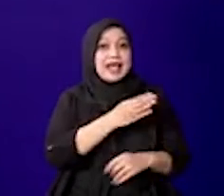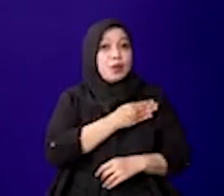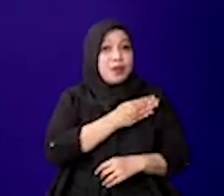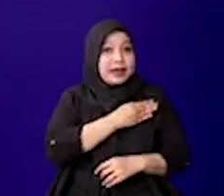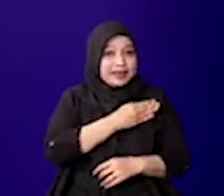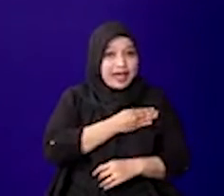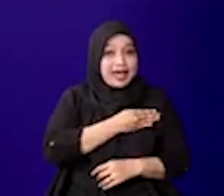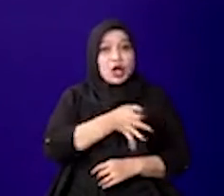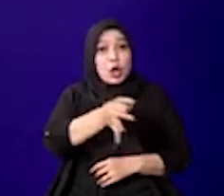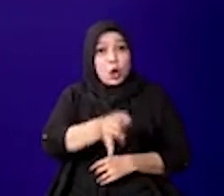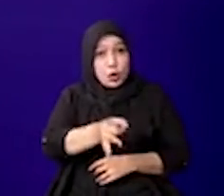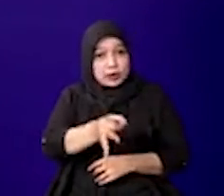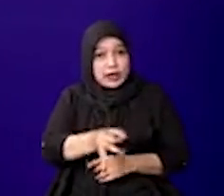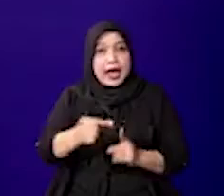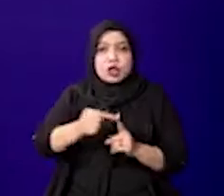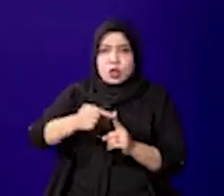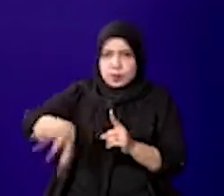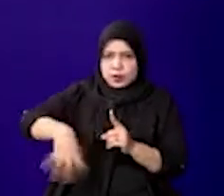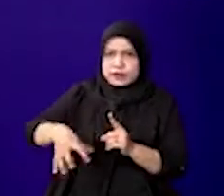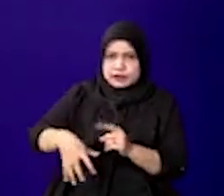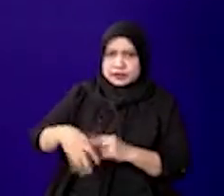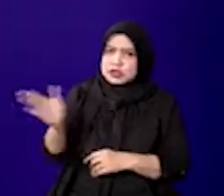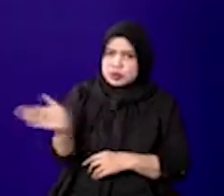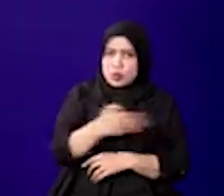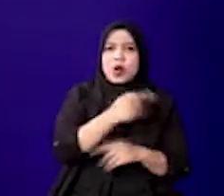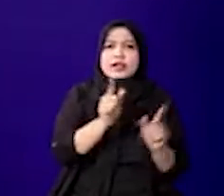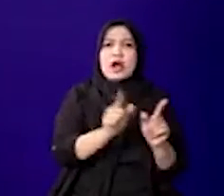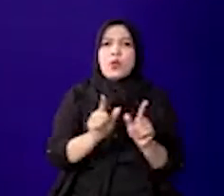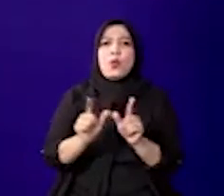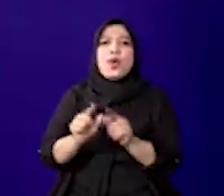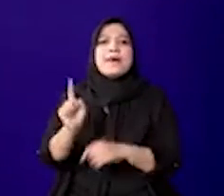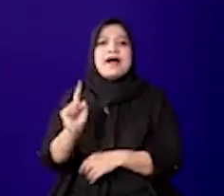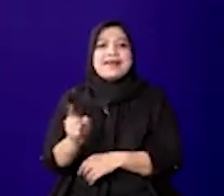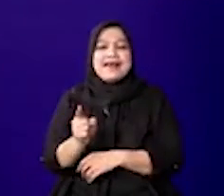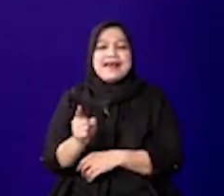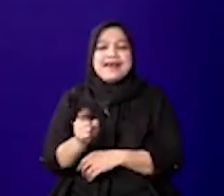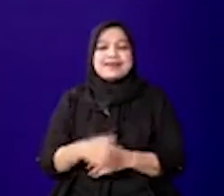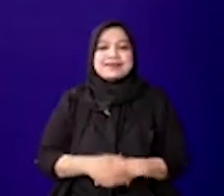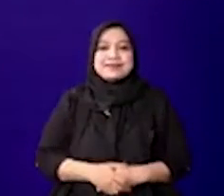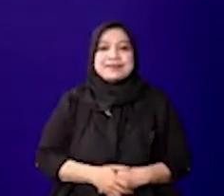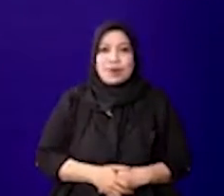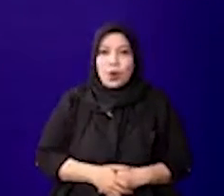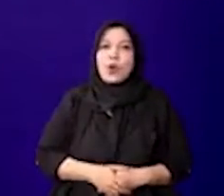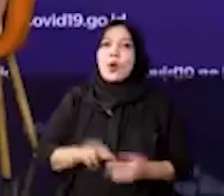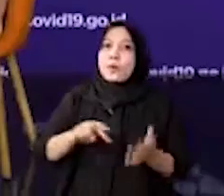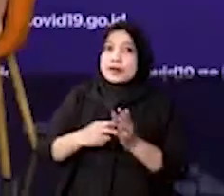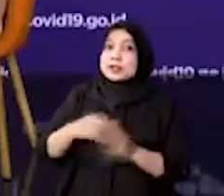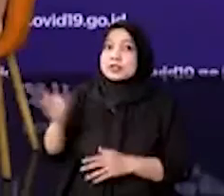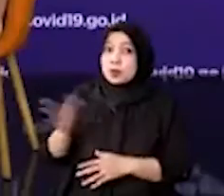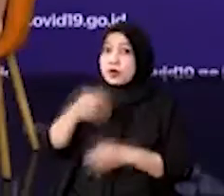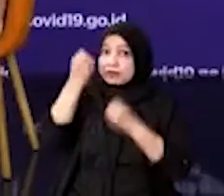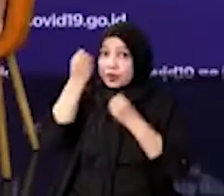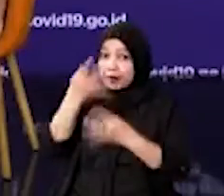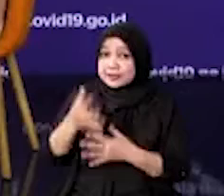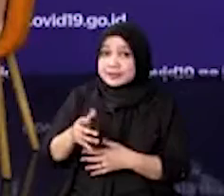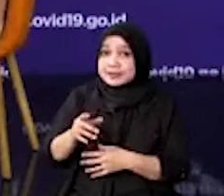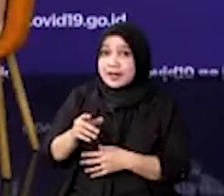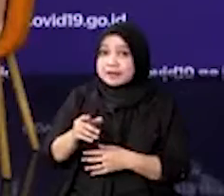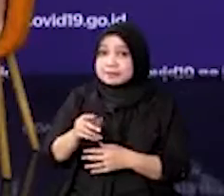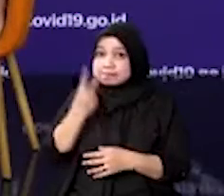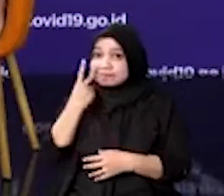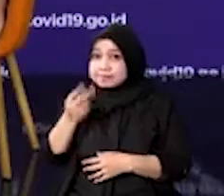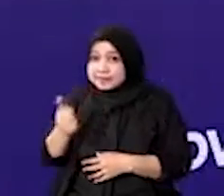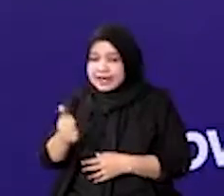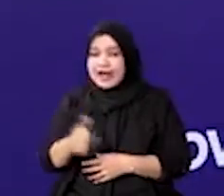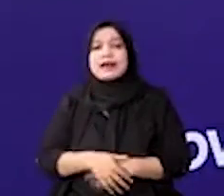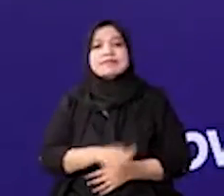website-nya jadi bisa diketi semisa mengakses di situ Sebenarnya ya atau kalau tidak mungkin bertanya ya sama teman yang tinggal daerah